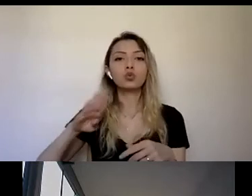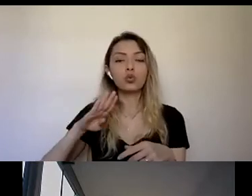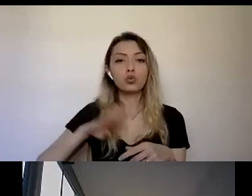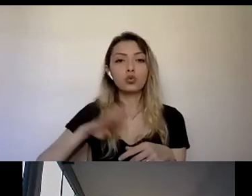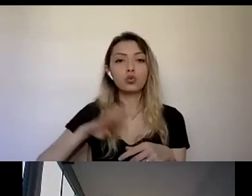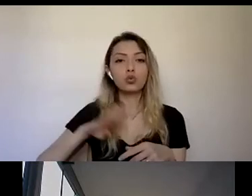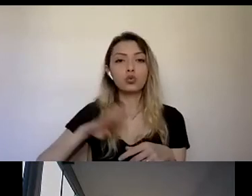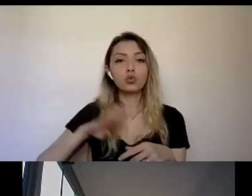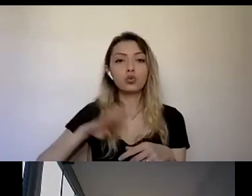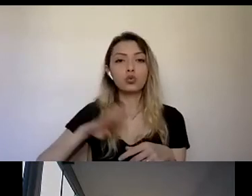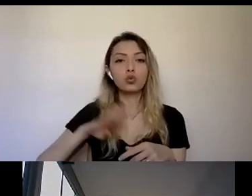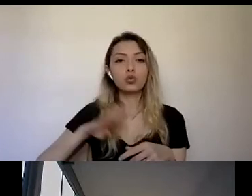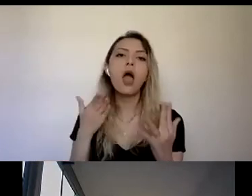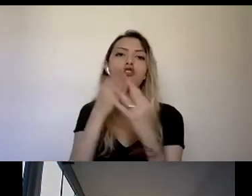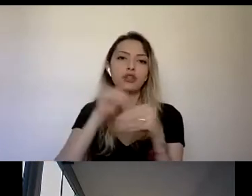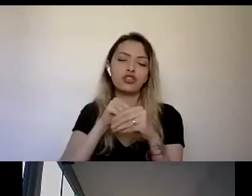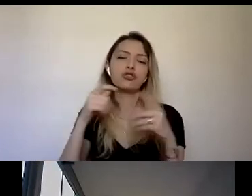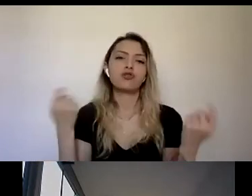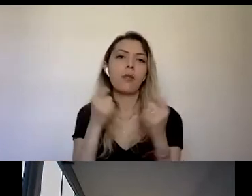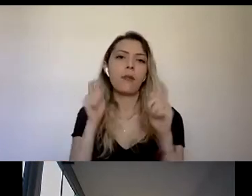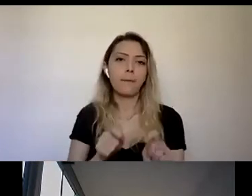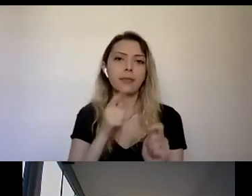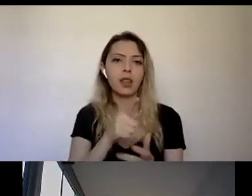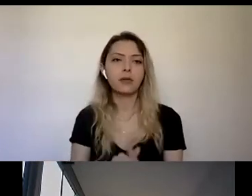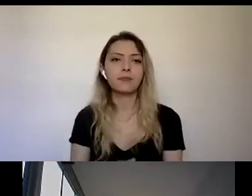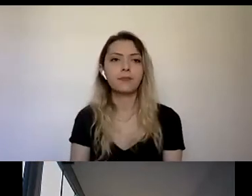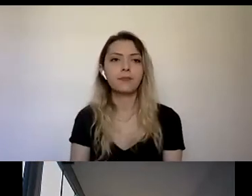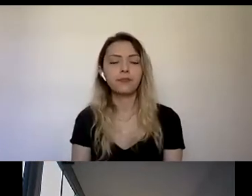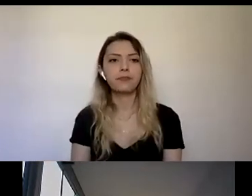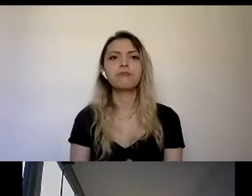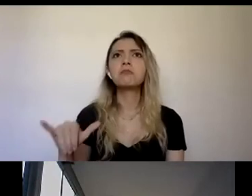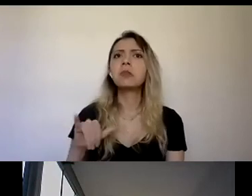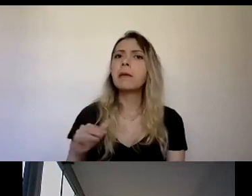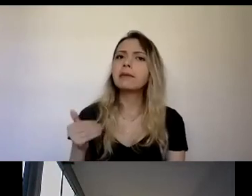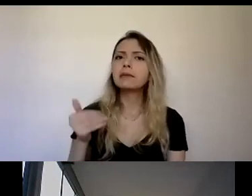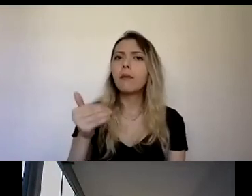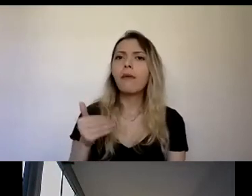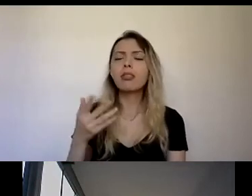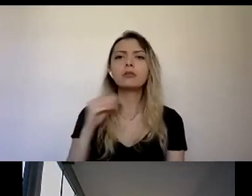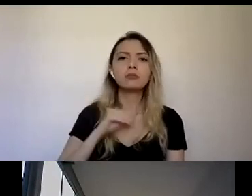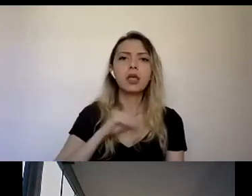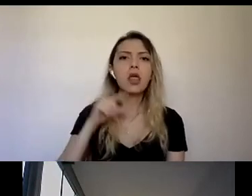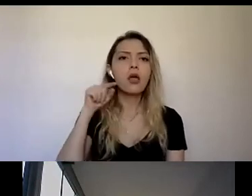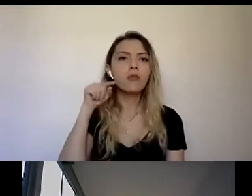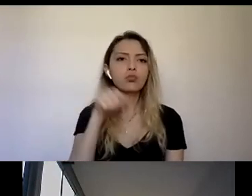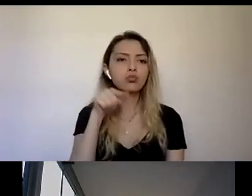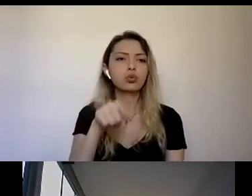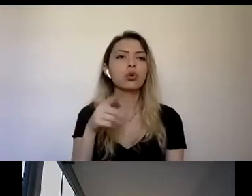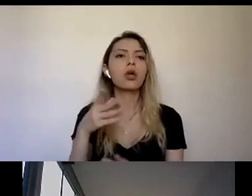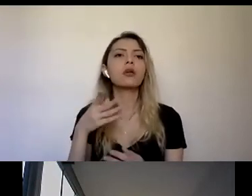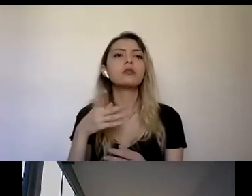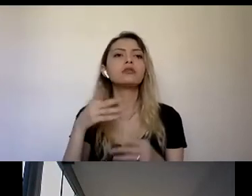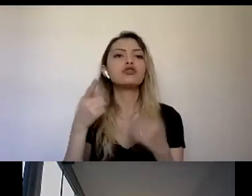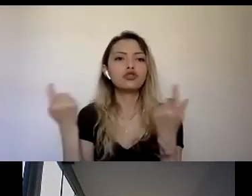yaptılar. Evet, yani yakında sanıyorum zaten bu izleme çalışmasını devam edecek, ettirecek